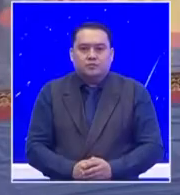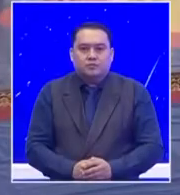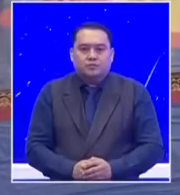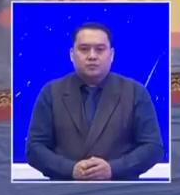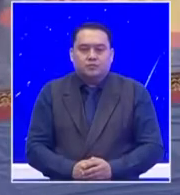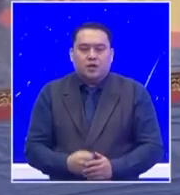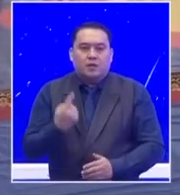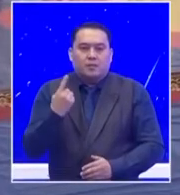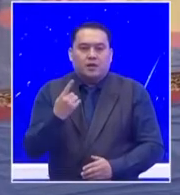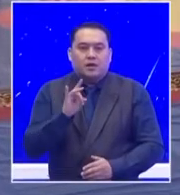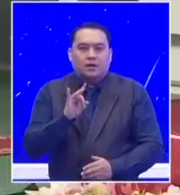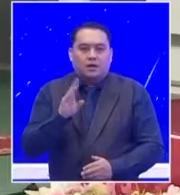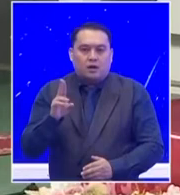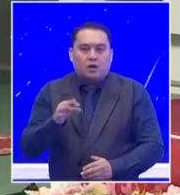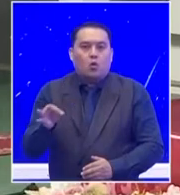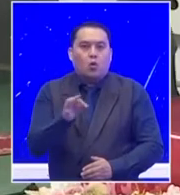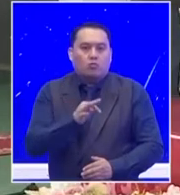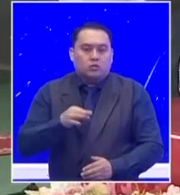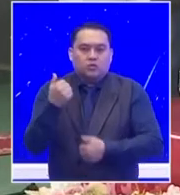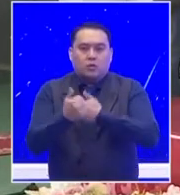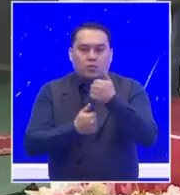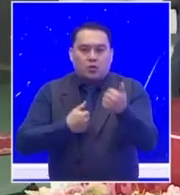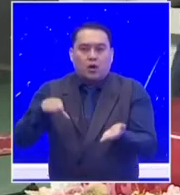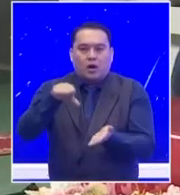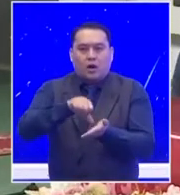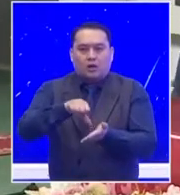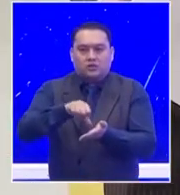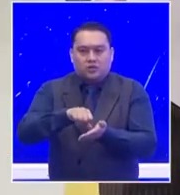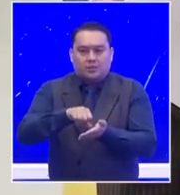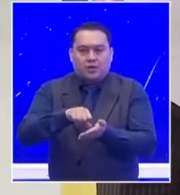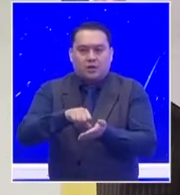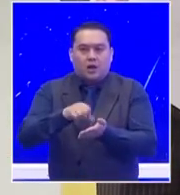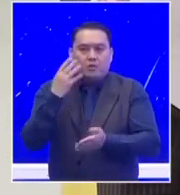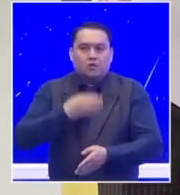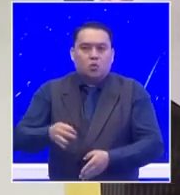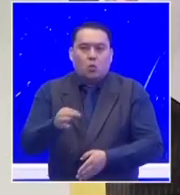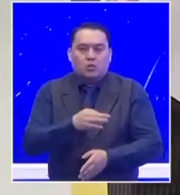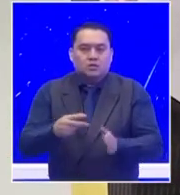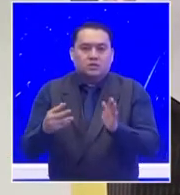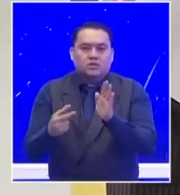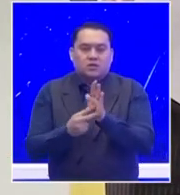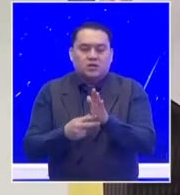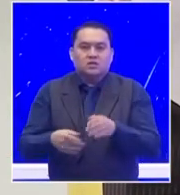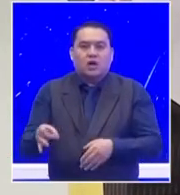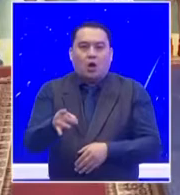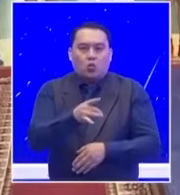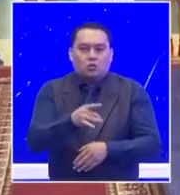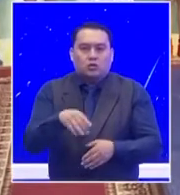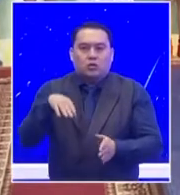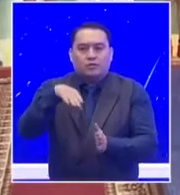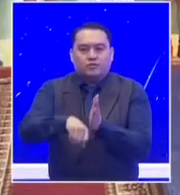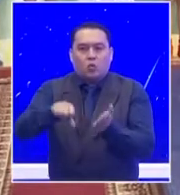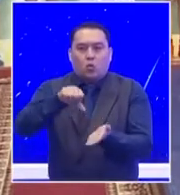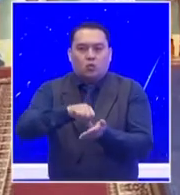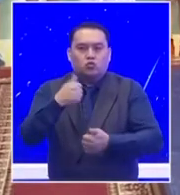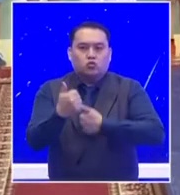Жарысқа бір республикалық және екі облыстық спорт мектеп-интернатының оқушылары қатысты. Сонымен қатар Жетісу өңірінің 8 ауданы командаларын үкіліп қосып отыр.